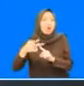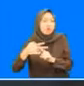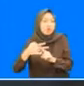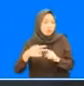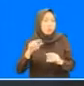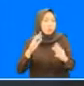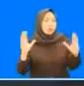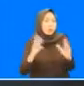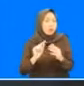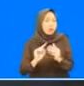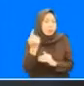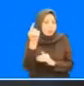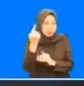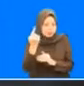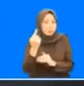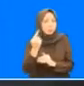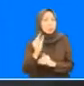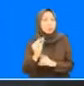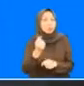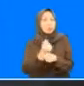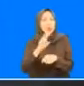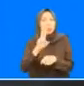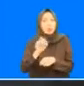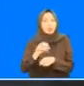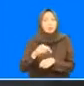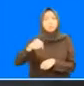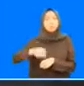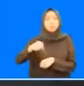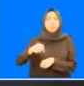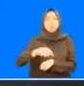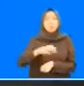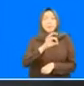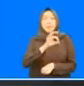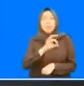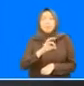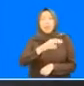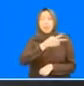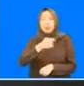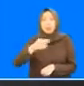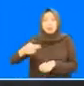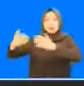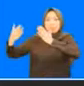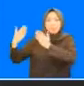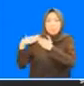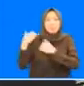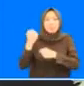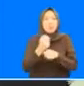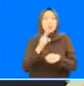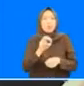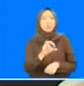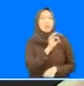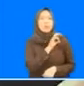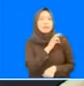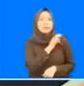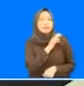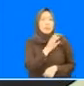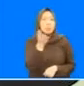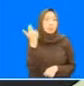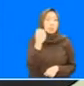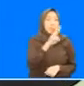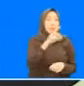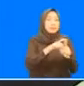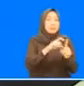hormati, Presidensi G20 Indonesia yang telah diterima Bapak Presiden Joko Widodo pada Desember